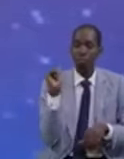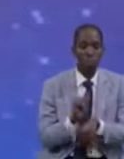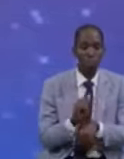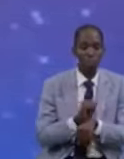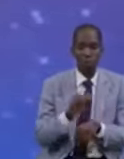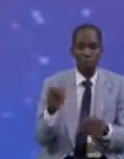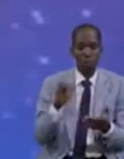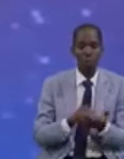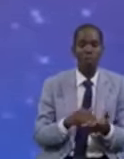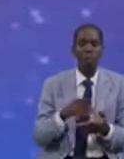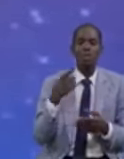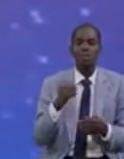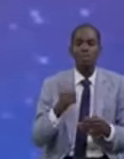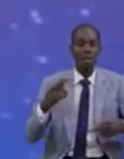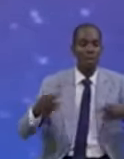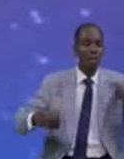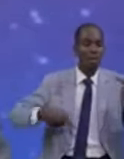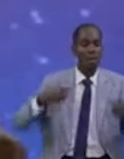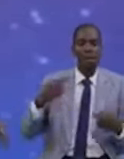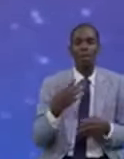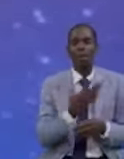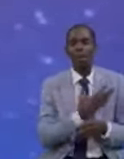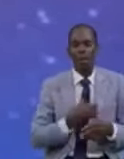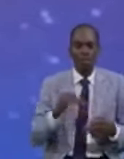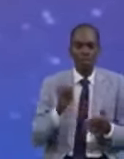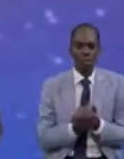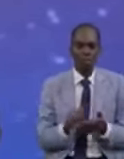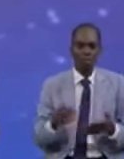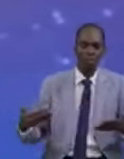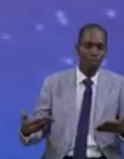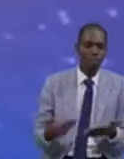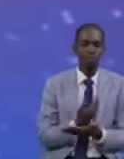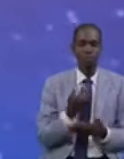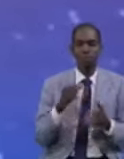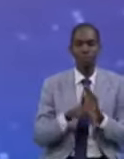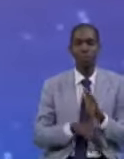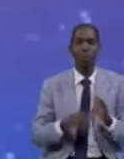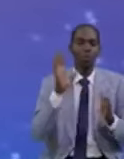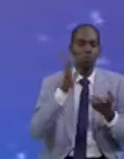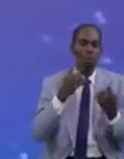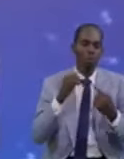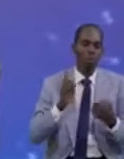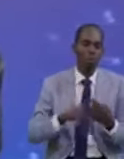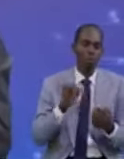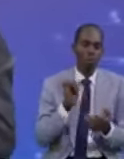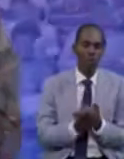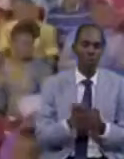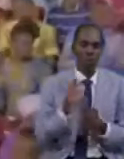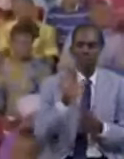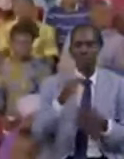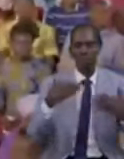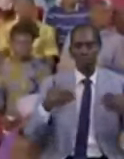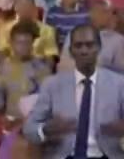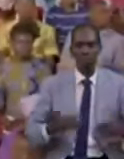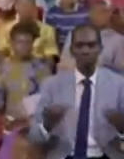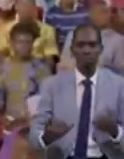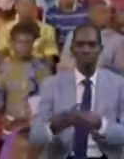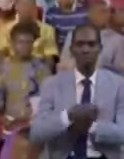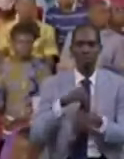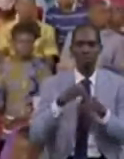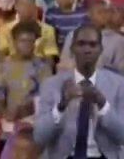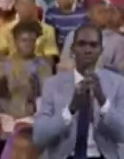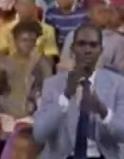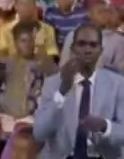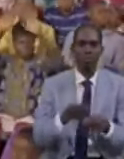réveil le renouvellement la résurrection viendra à cette partie de ta vie aujourd'hui au nom de Jésus et de